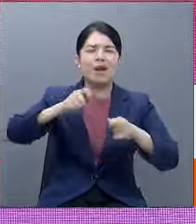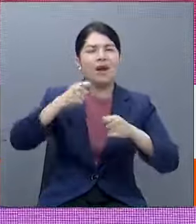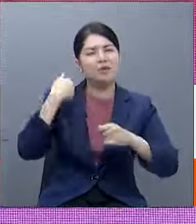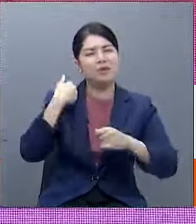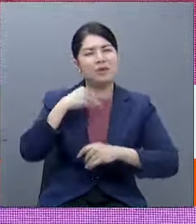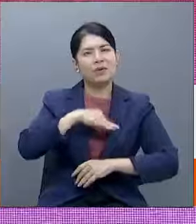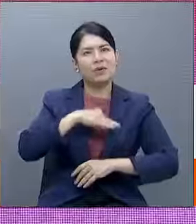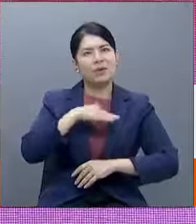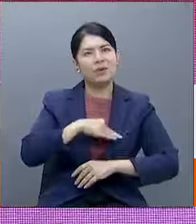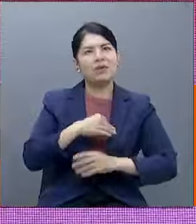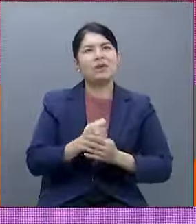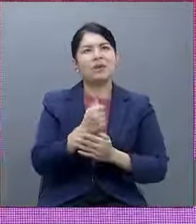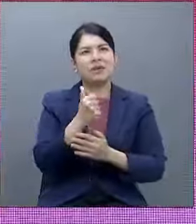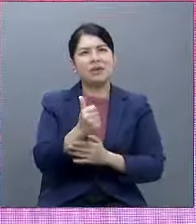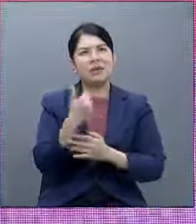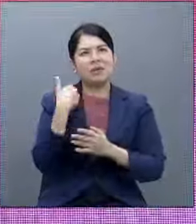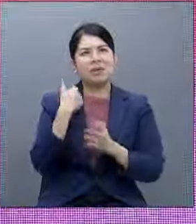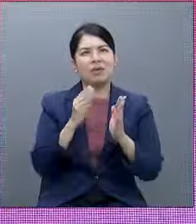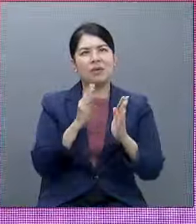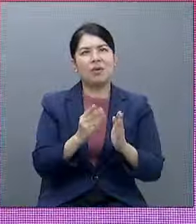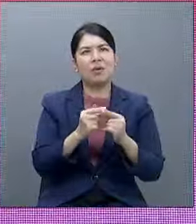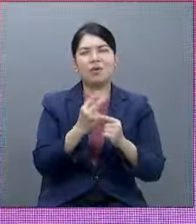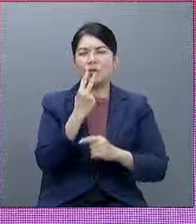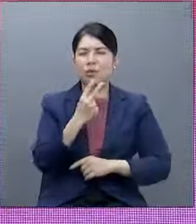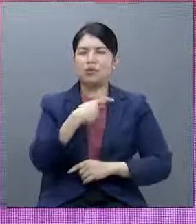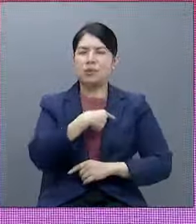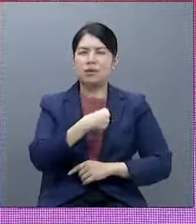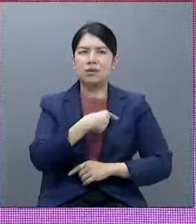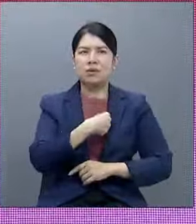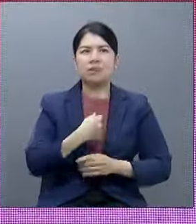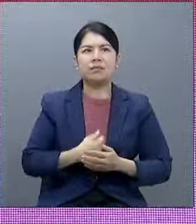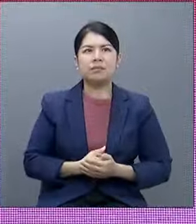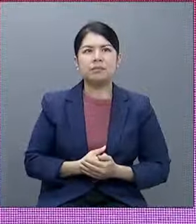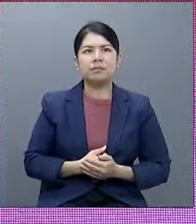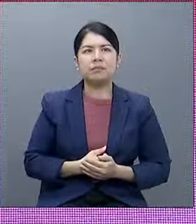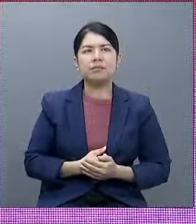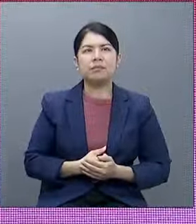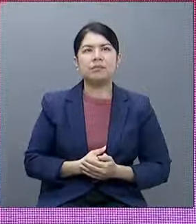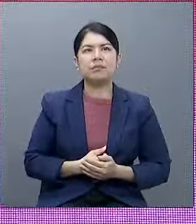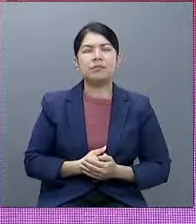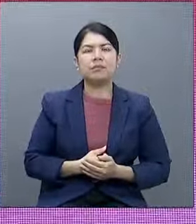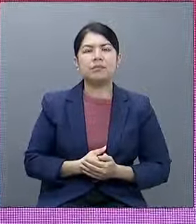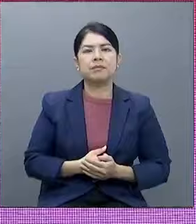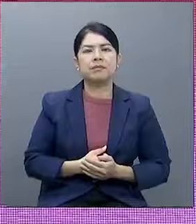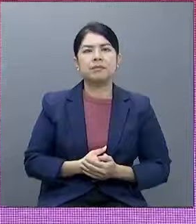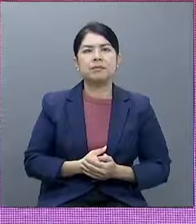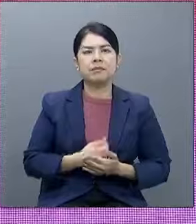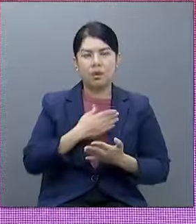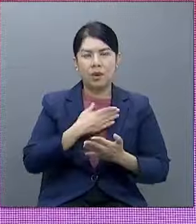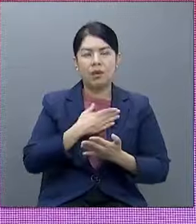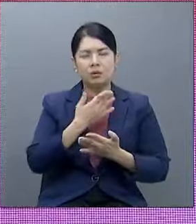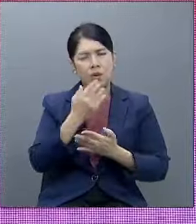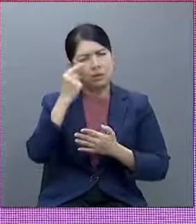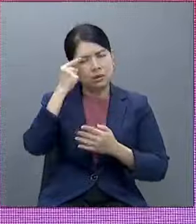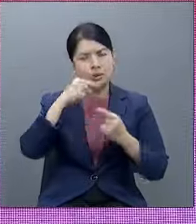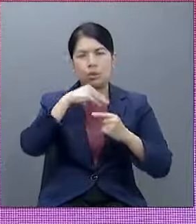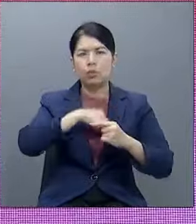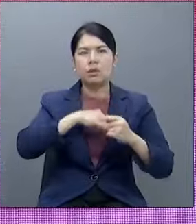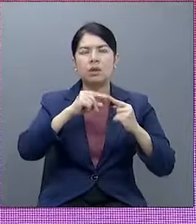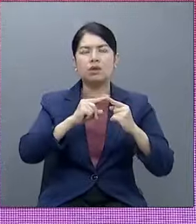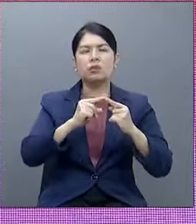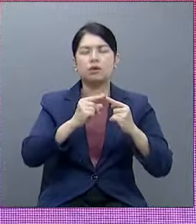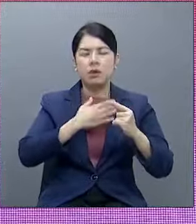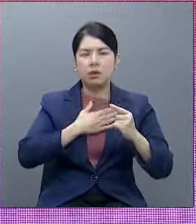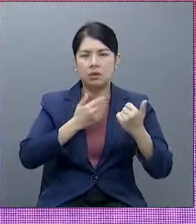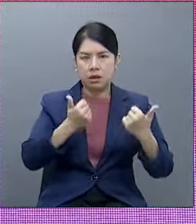แกะแรปแกะทุกอย่างอะไรค่ะอาจจะแบบคิดว่าแบบอาจจะยังไม่มีประสบการณ์พอในวงการนี้อะไรอ